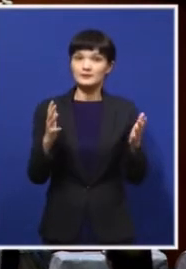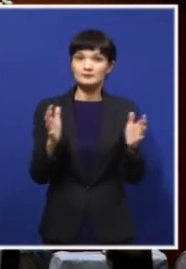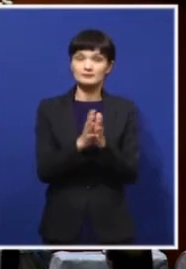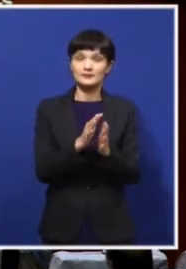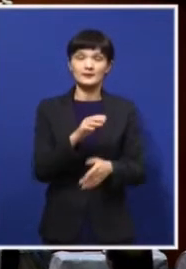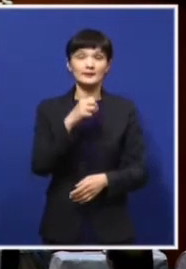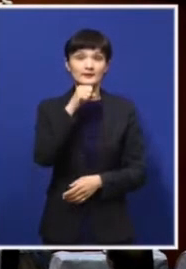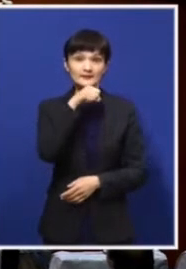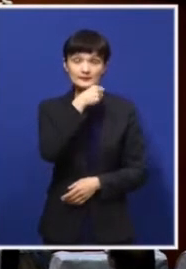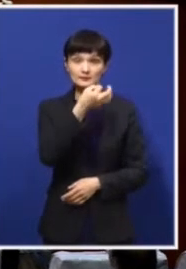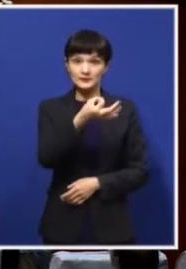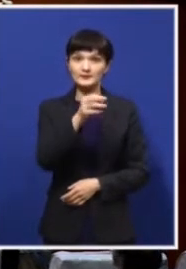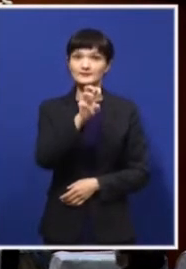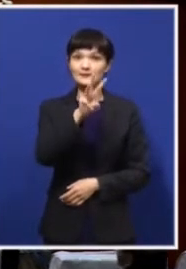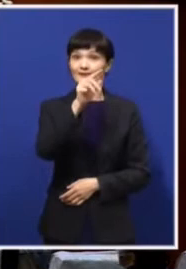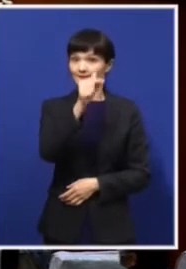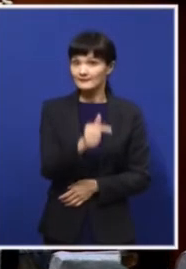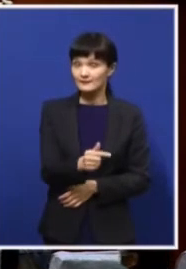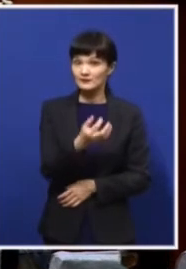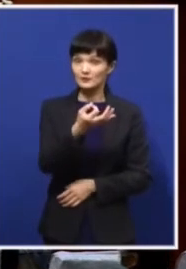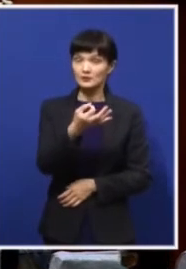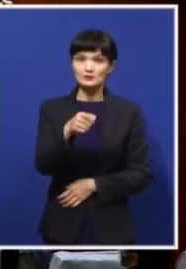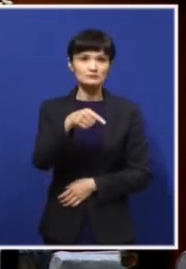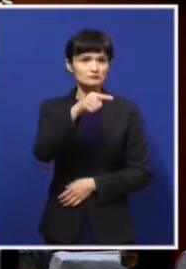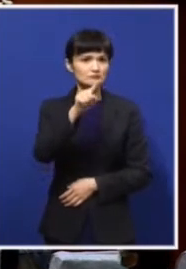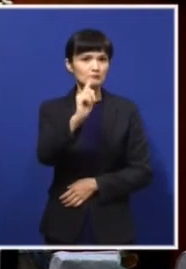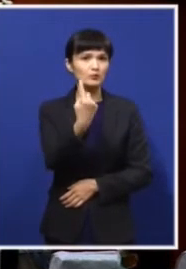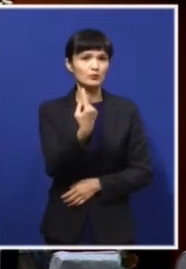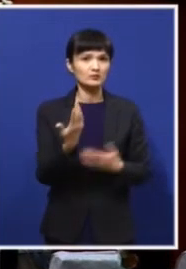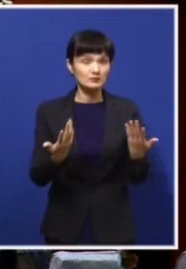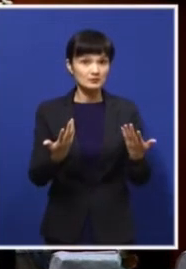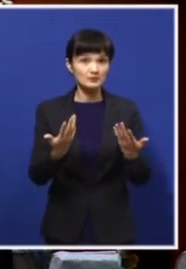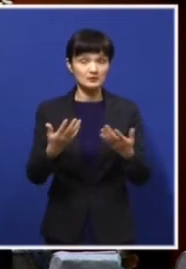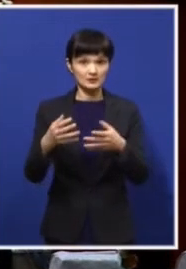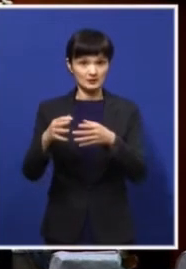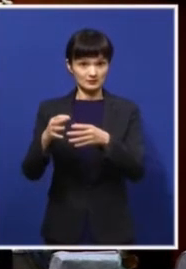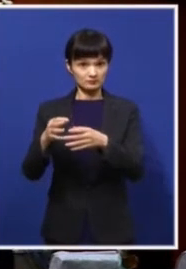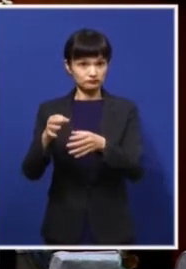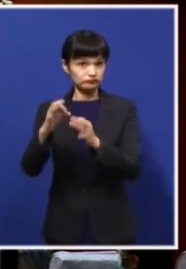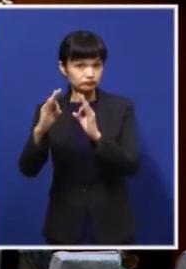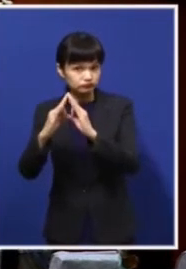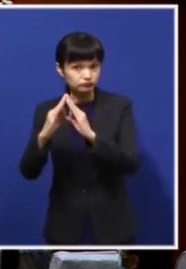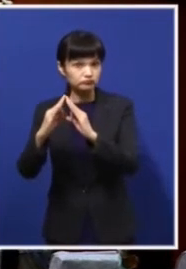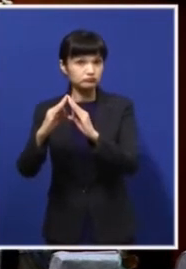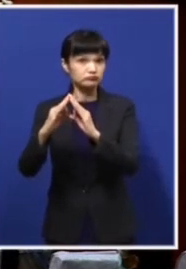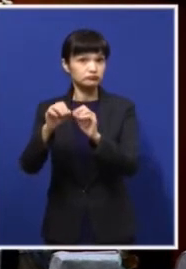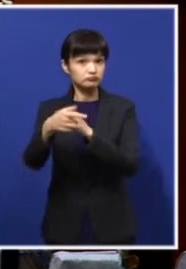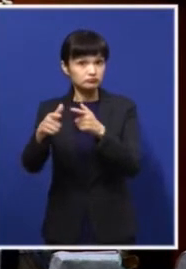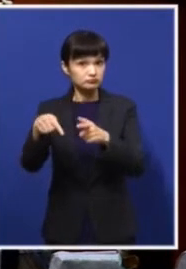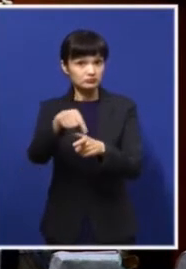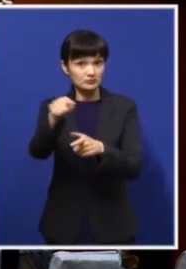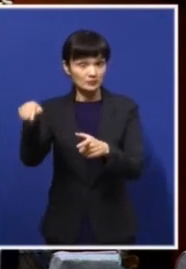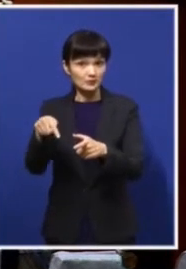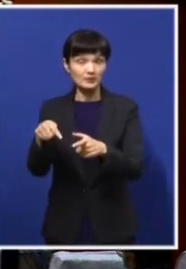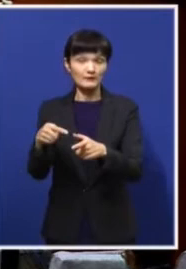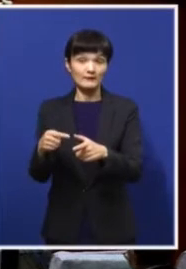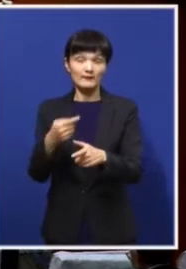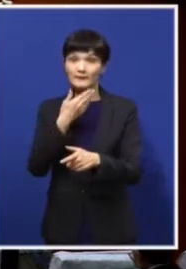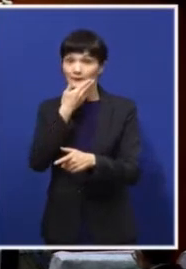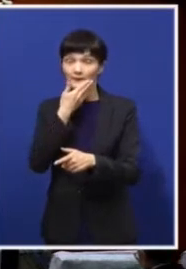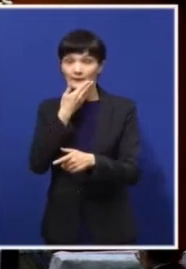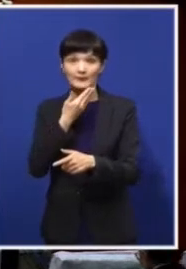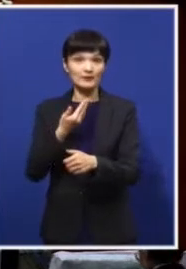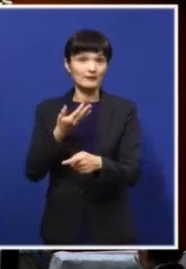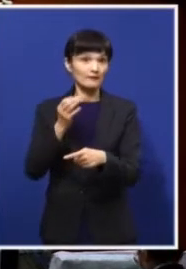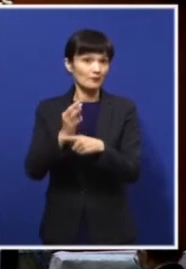新台币33亿元。请问这个33亿元是指金融机构提供的优惠数额，还是说这个金额我想再请教一下它